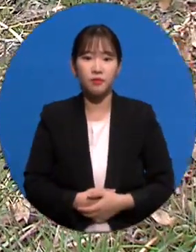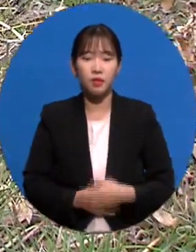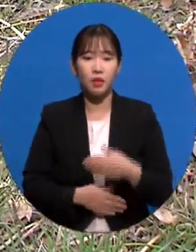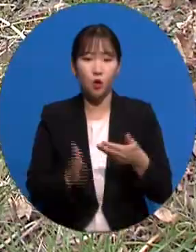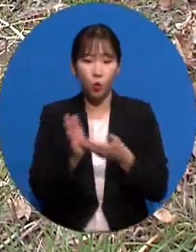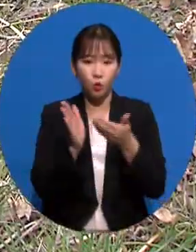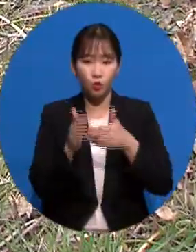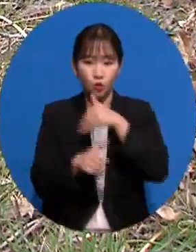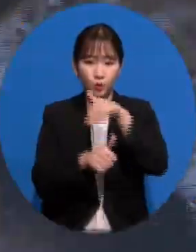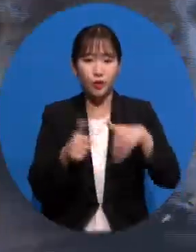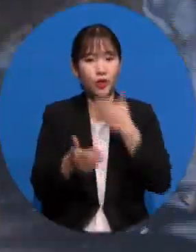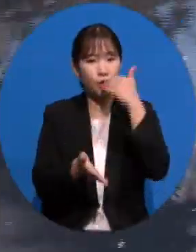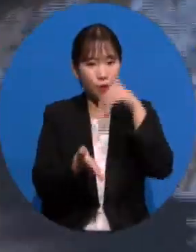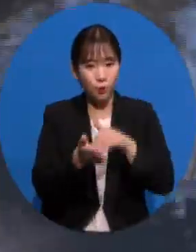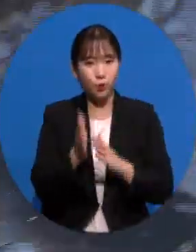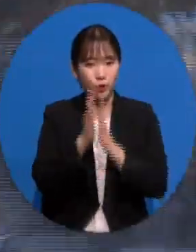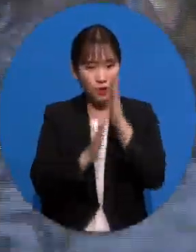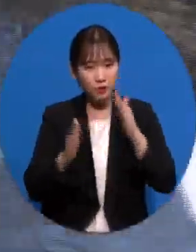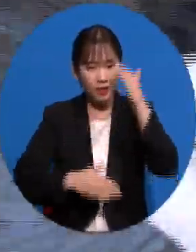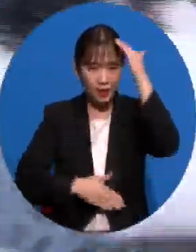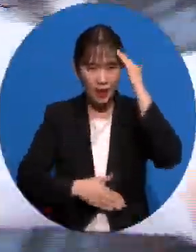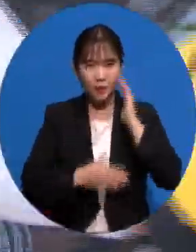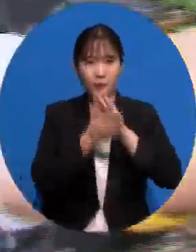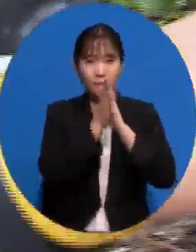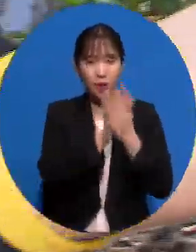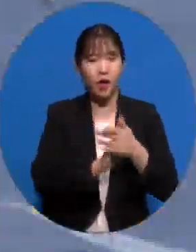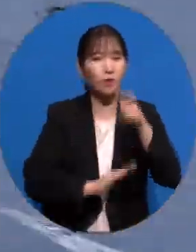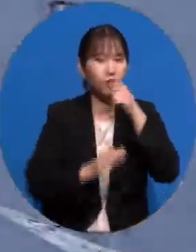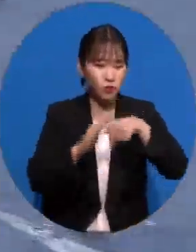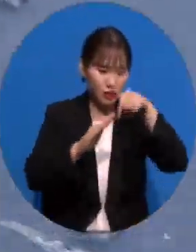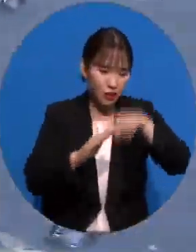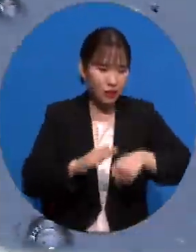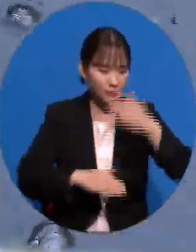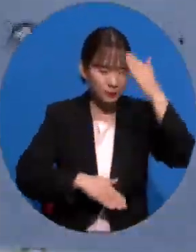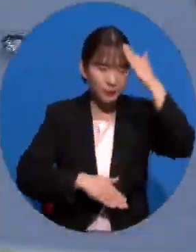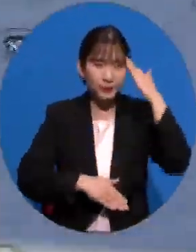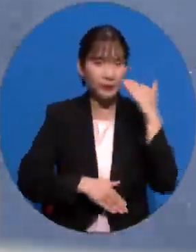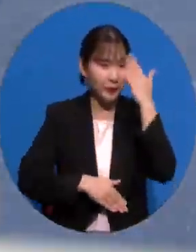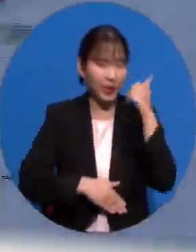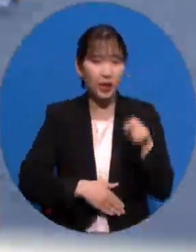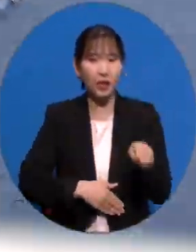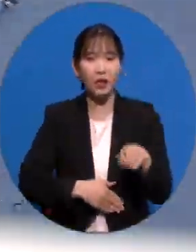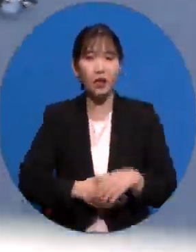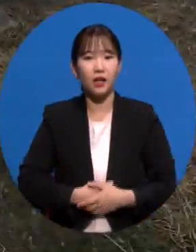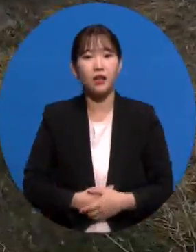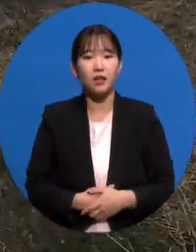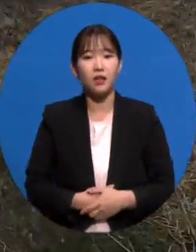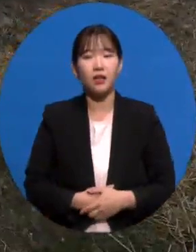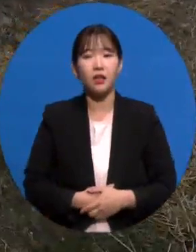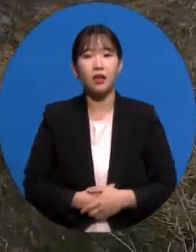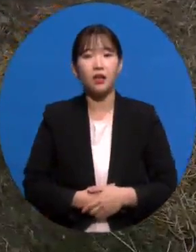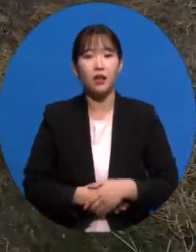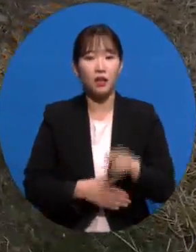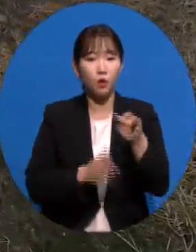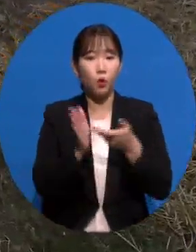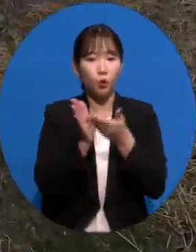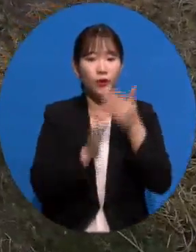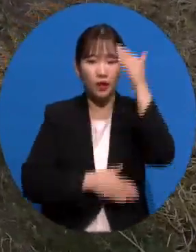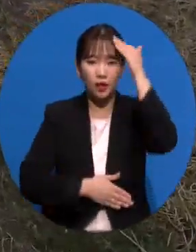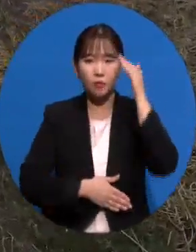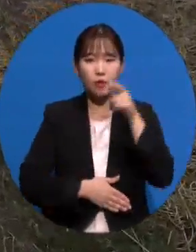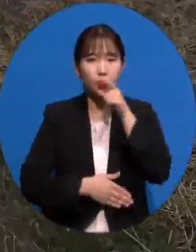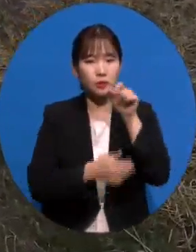호수 주변에 돌과 식물이 검게 물들었고 물속은 앞이 안 보일 정도로 새카맣습니다. 조례 호수에 검은